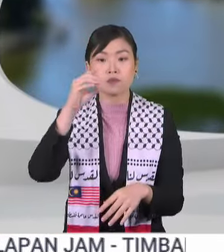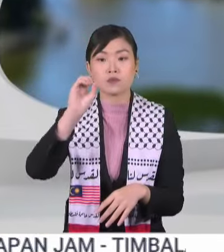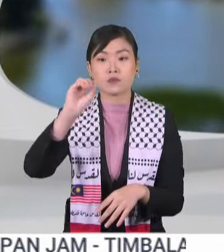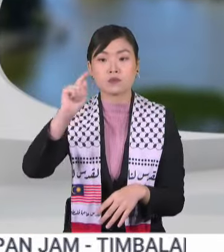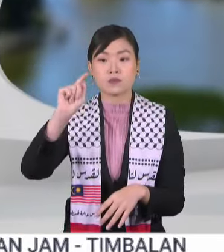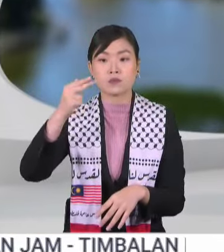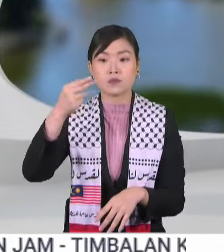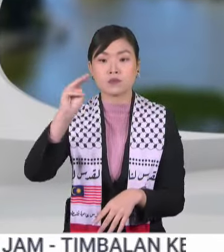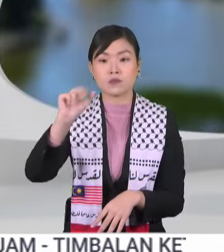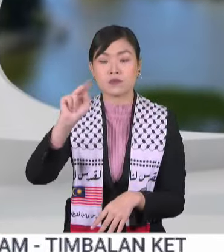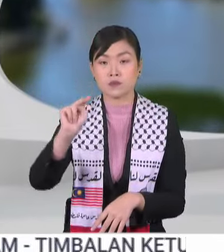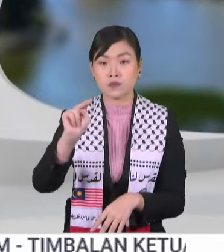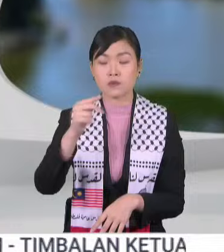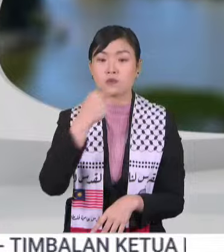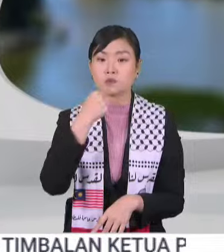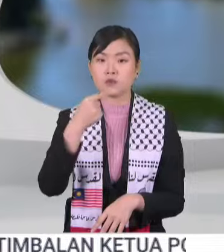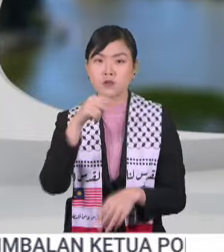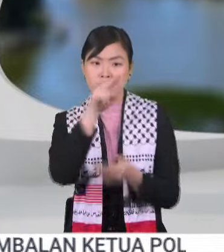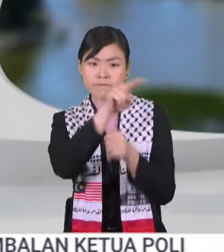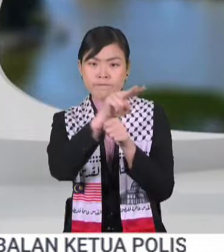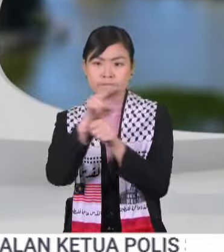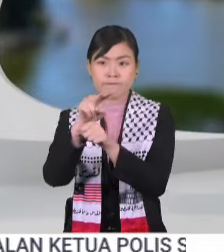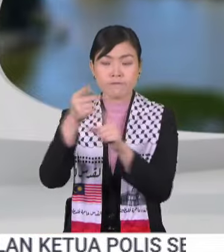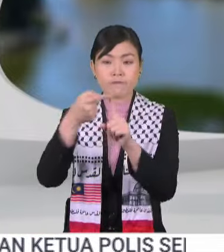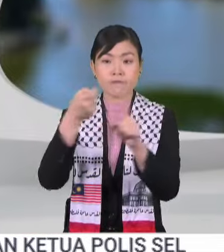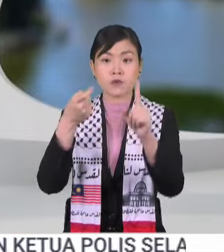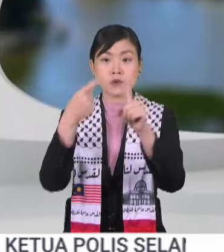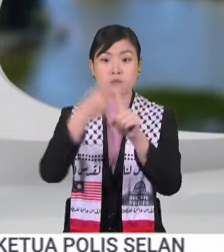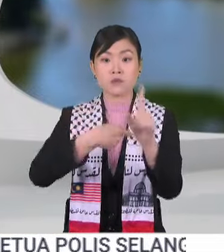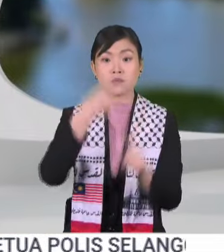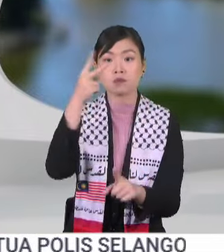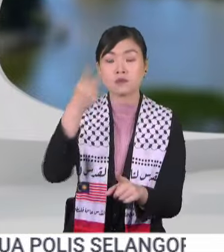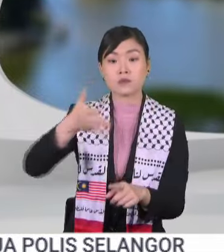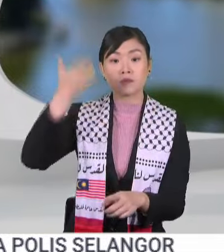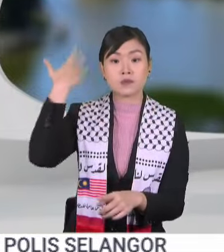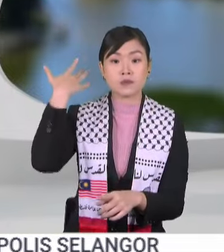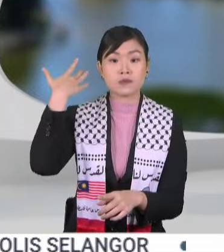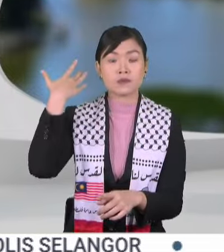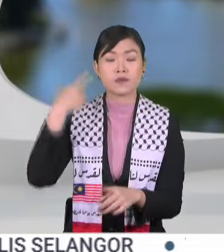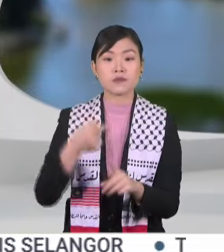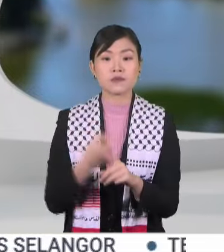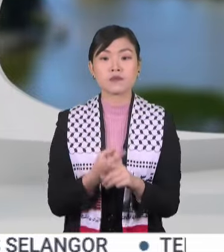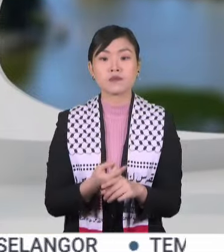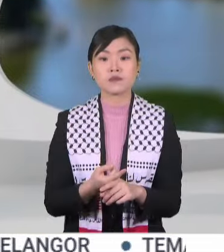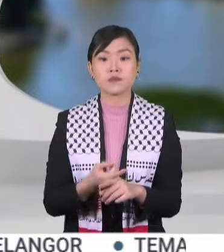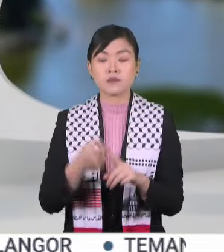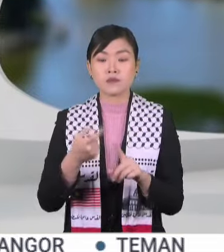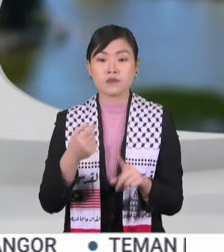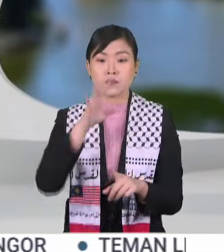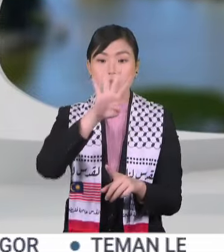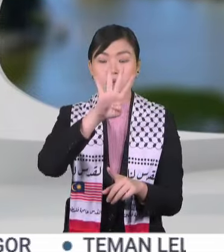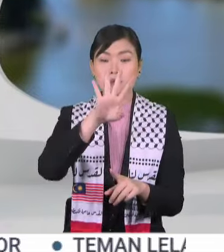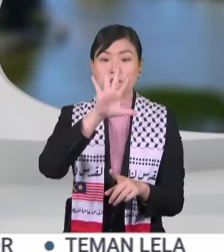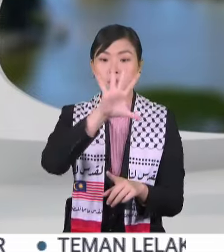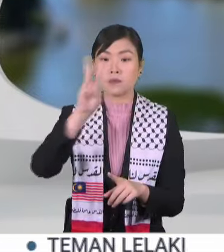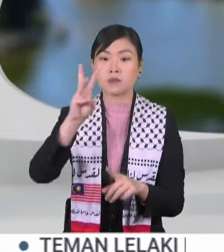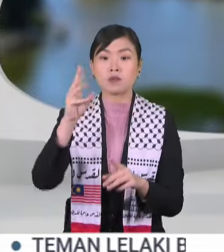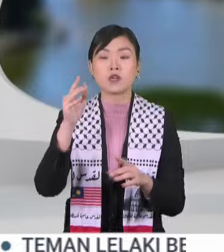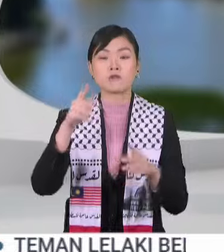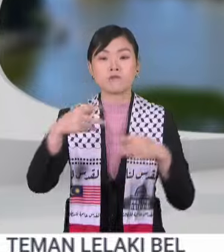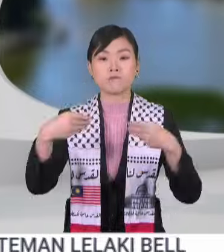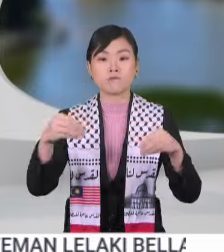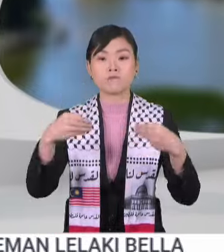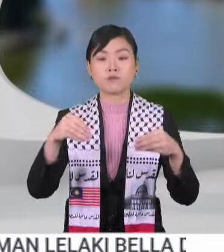memberitahu berdasarkan pemantauan sejak disember lepas 50 dari 456 premis perniagaan tidak